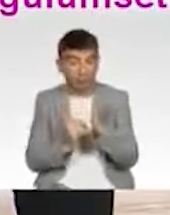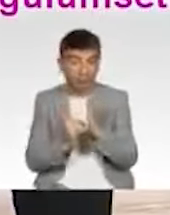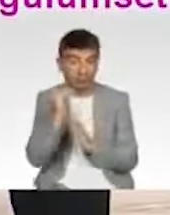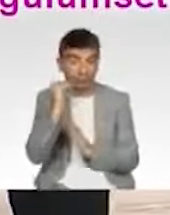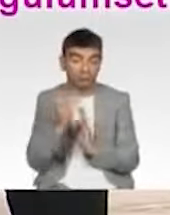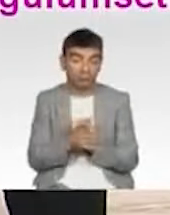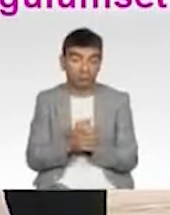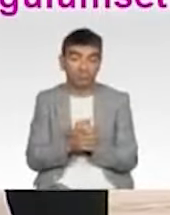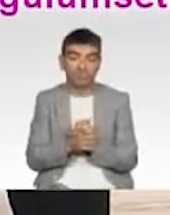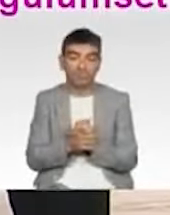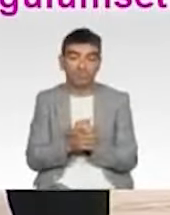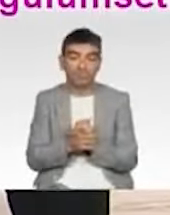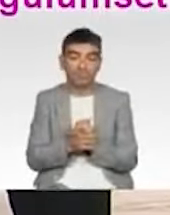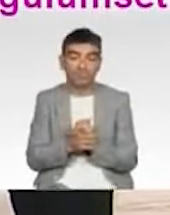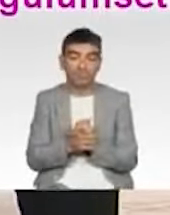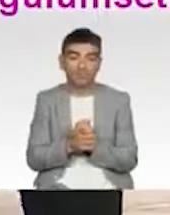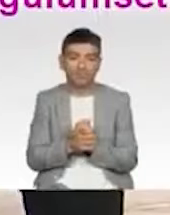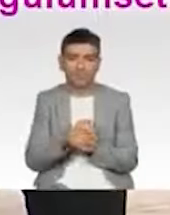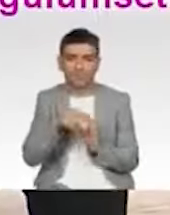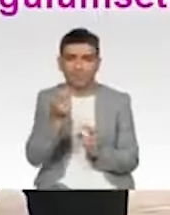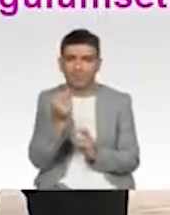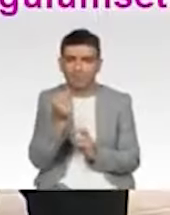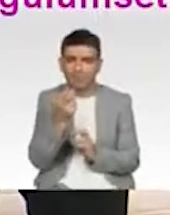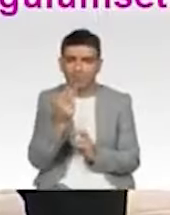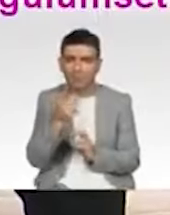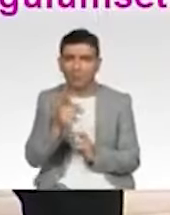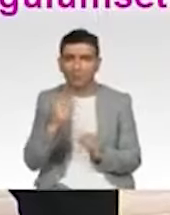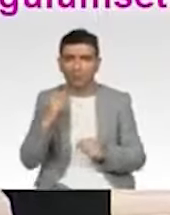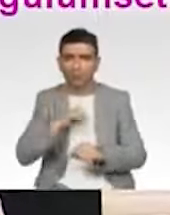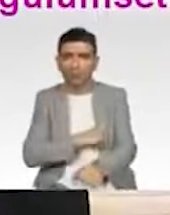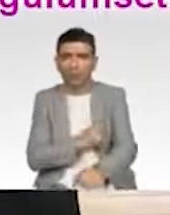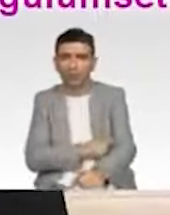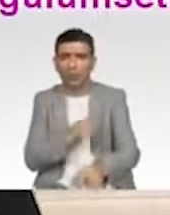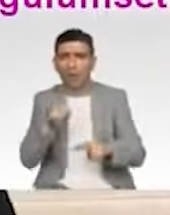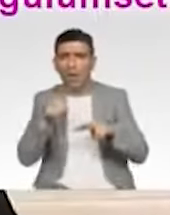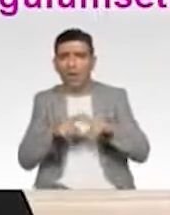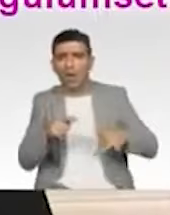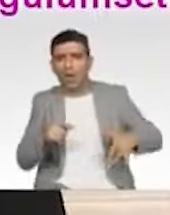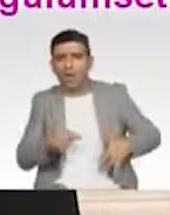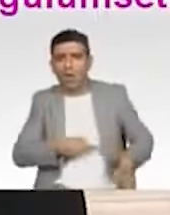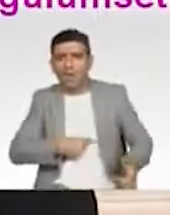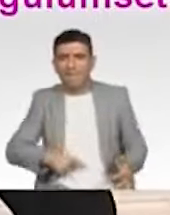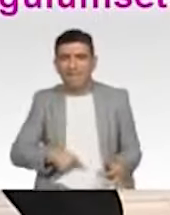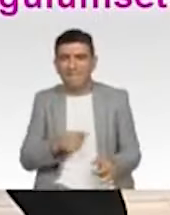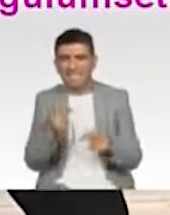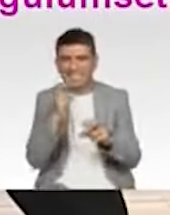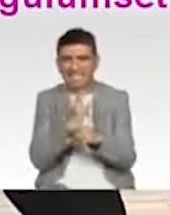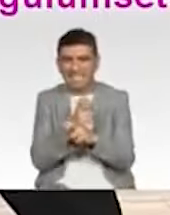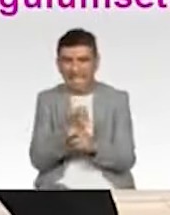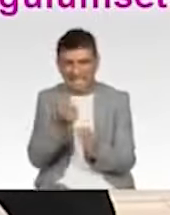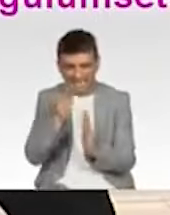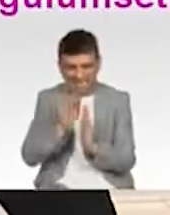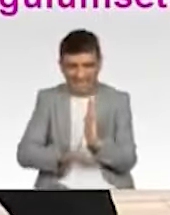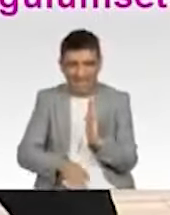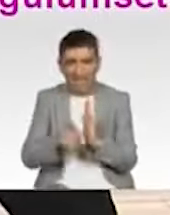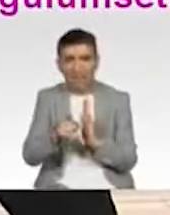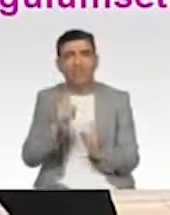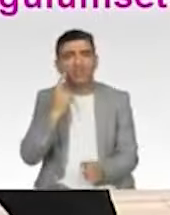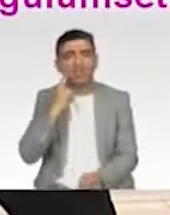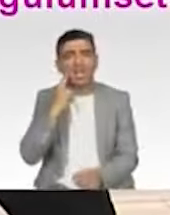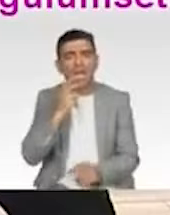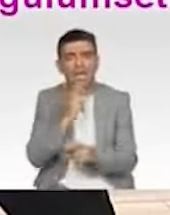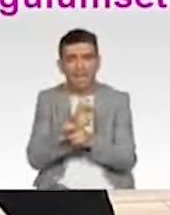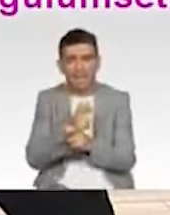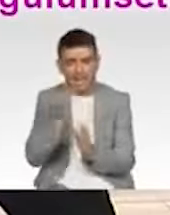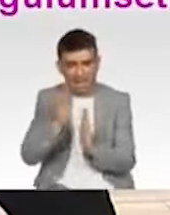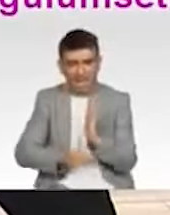güzel. Antioksidan gücü yüksektir ve akciğer ve kolon kanseri riskini azaltır. Patatese bak. Diyabet riskini azaltır